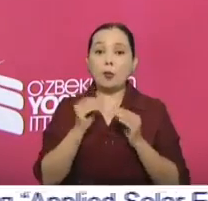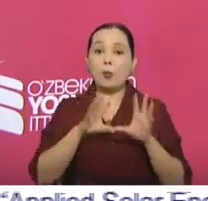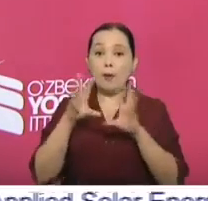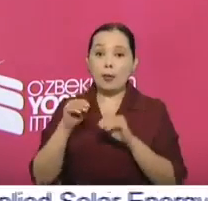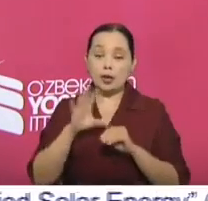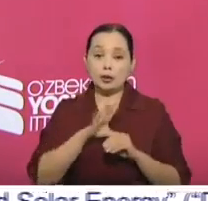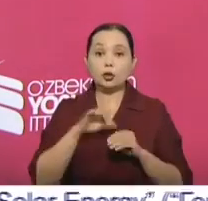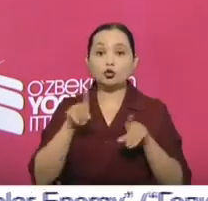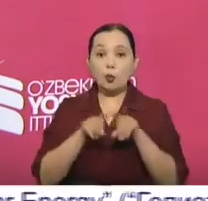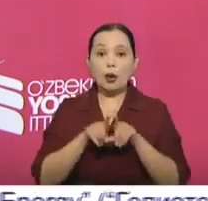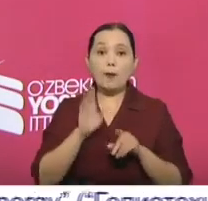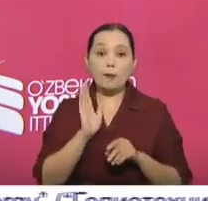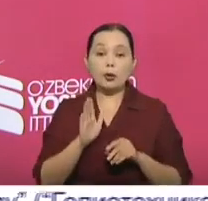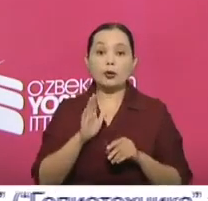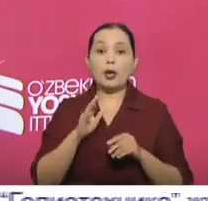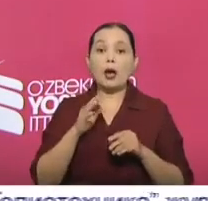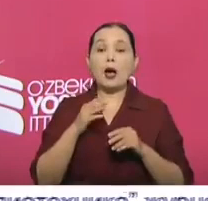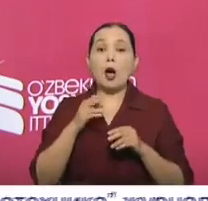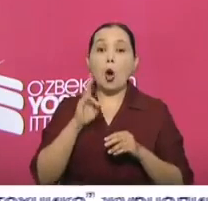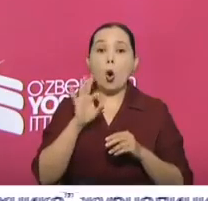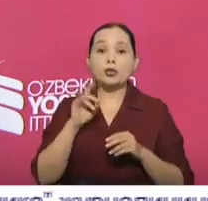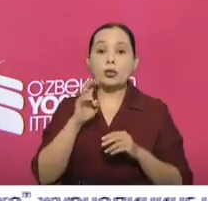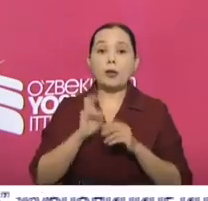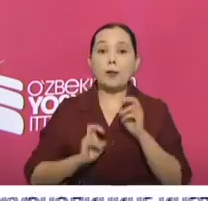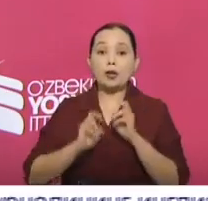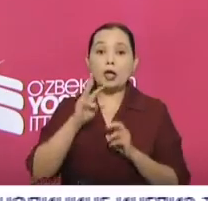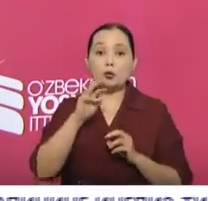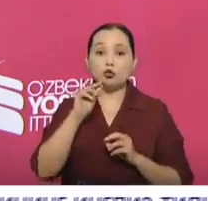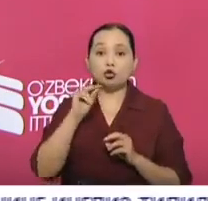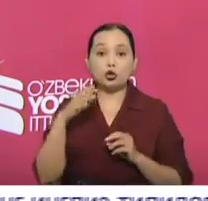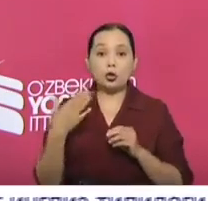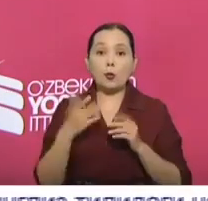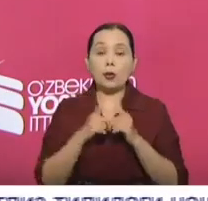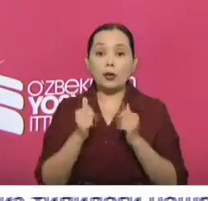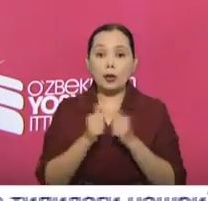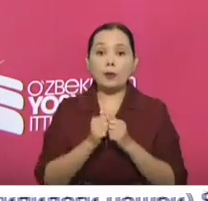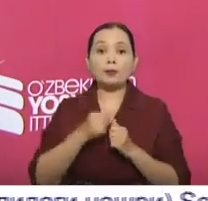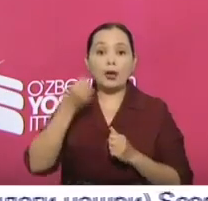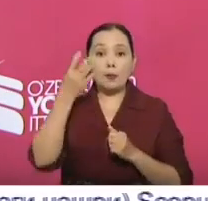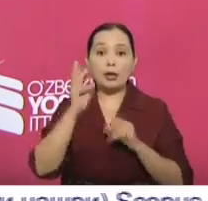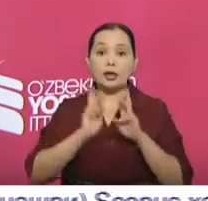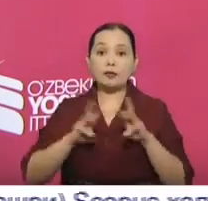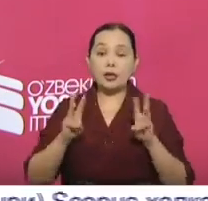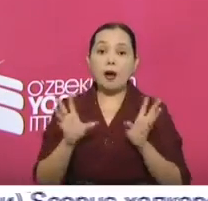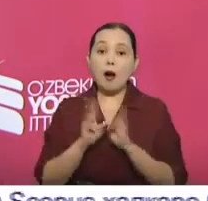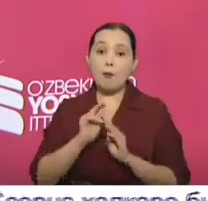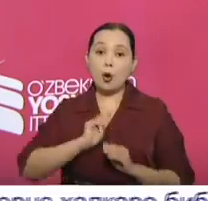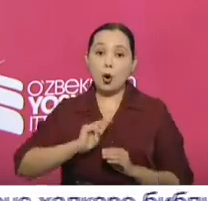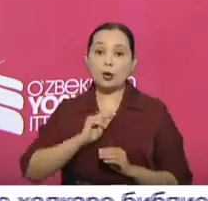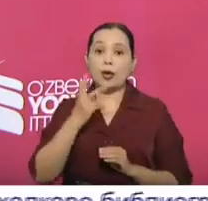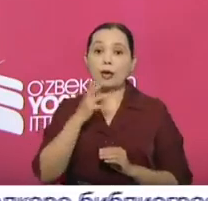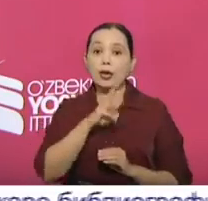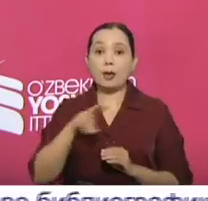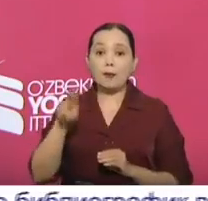yo'naltirildi. Shu bilan birgalikda Farmplast Holding mas'uliyati cheklangan jamiyati bilan birgalikda Madaniyat vazirligi hamkorlikda 2